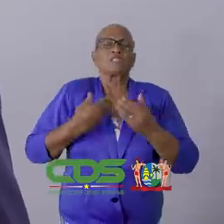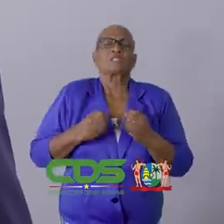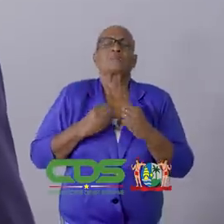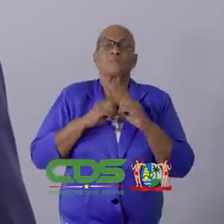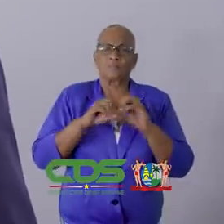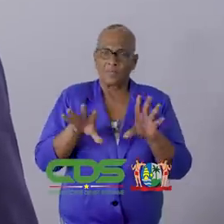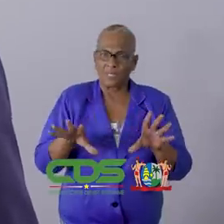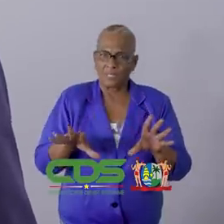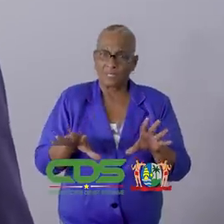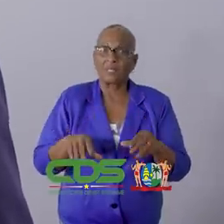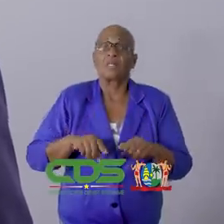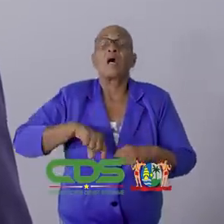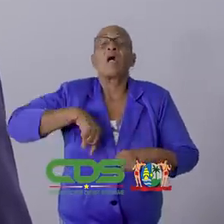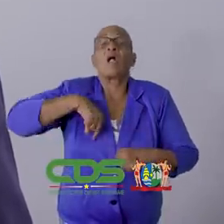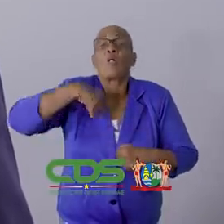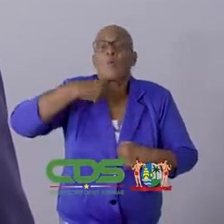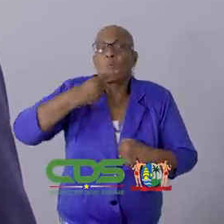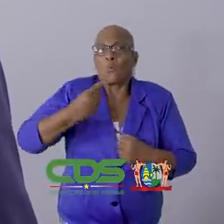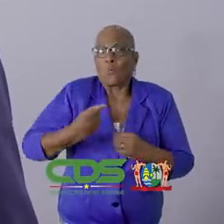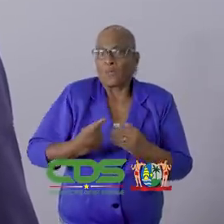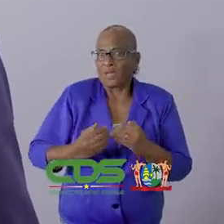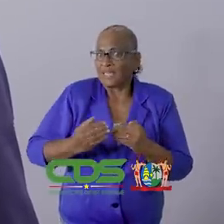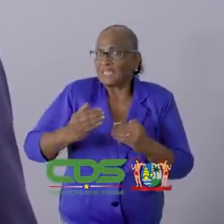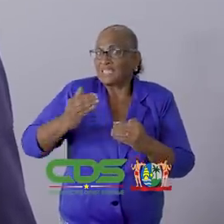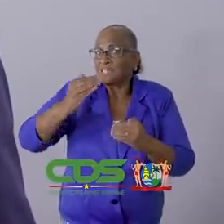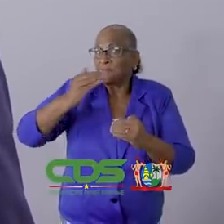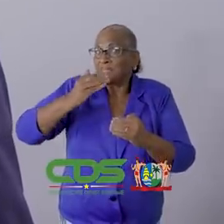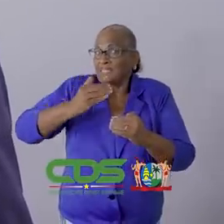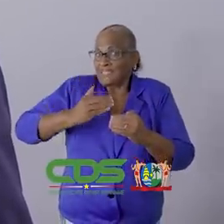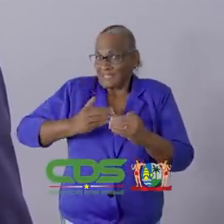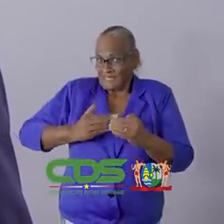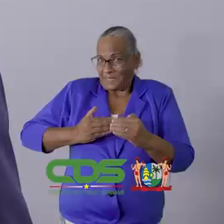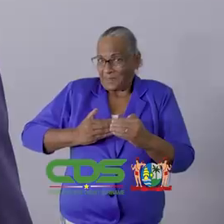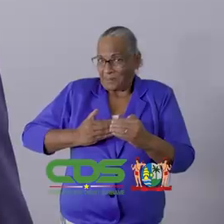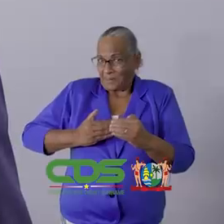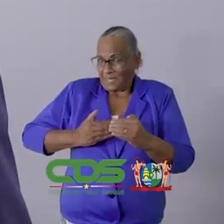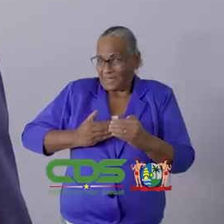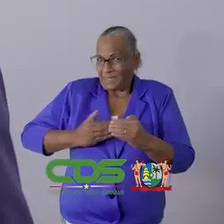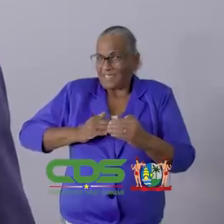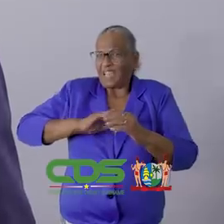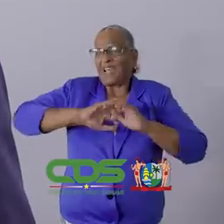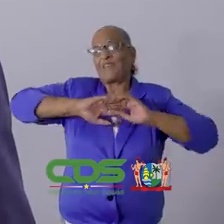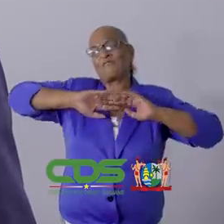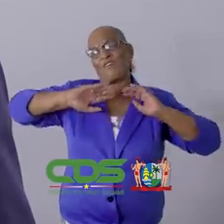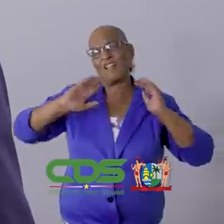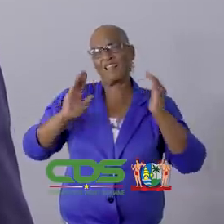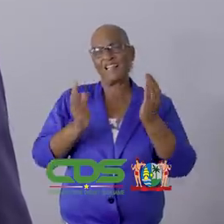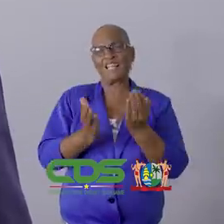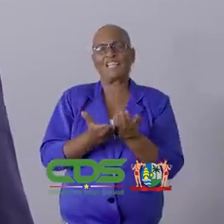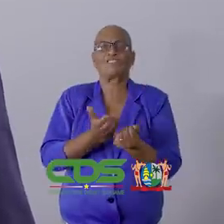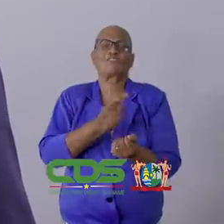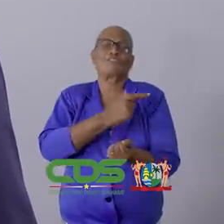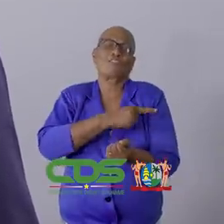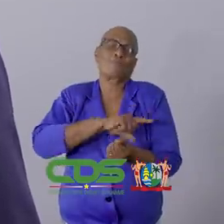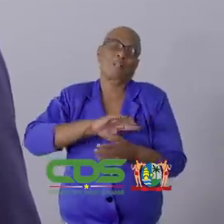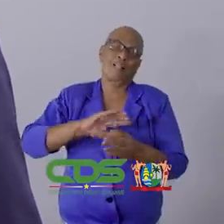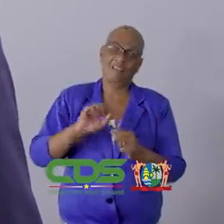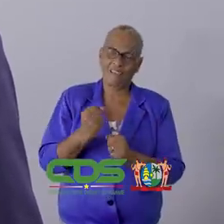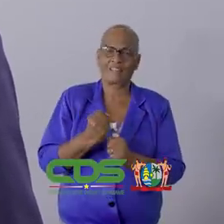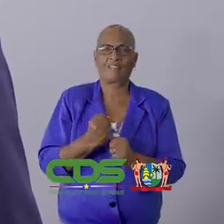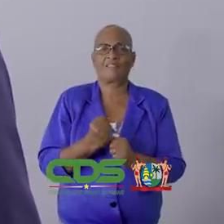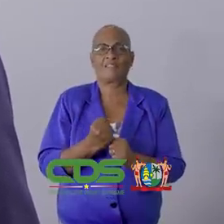enthousiasme mede dat we alweer een stap dichterbij naar volledige normalisatie kunnen